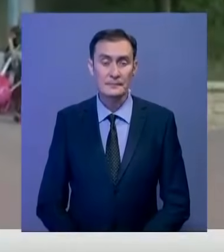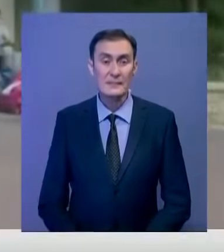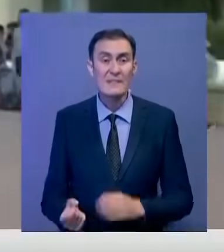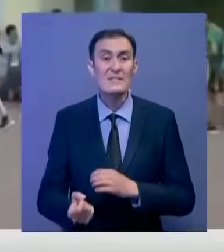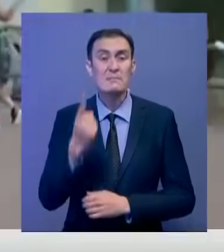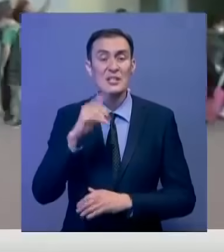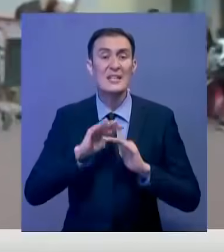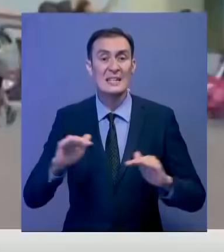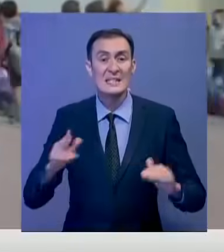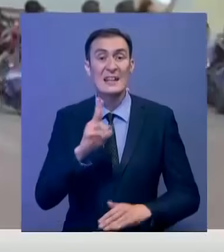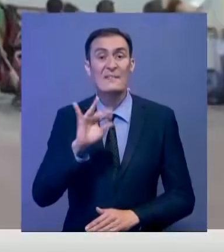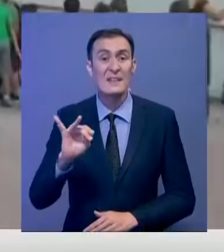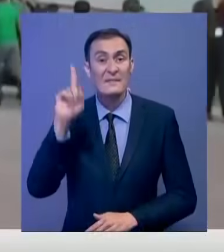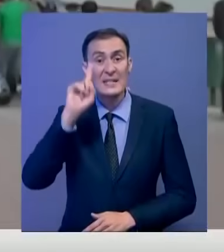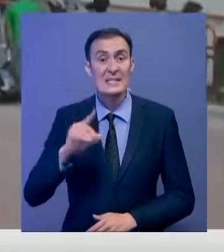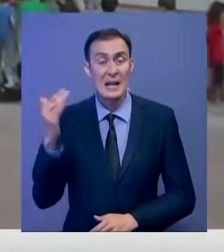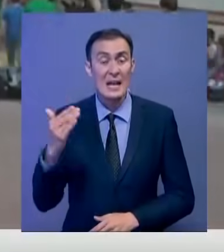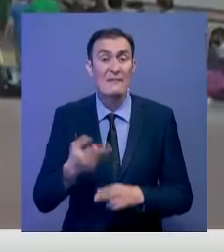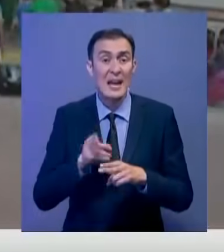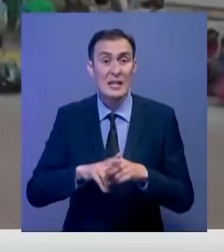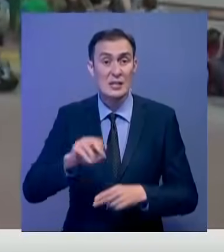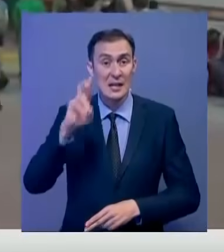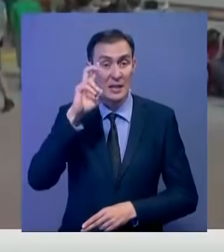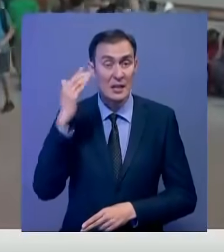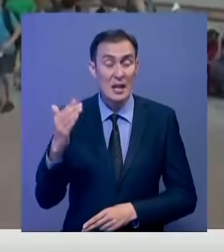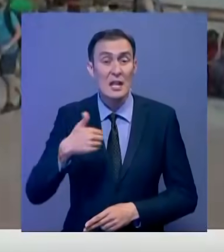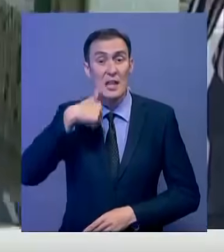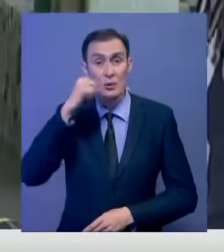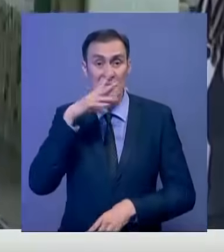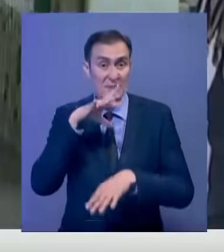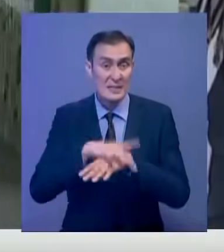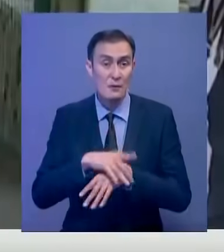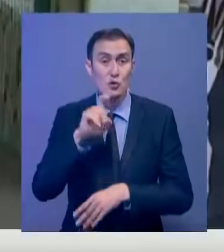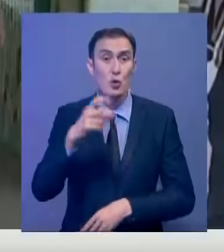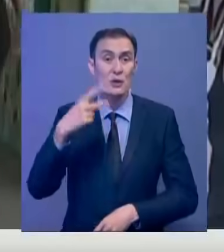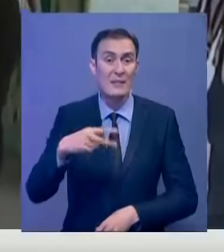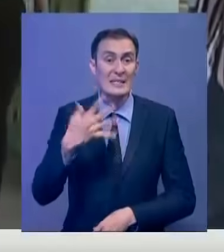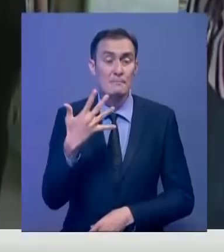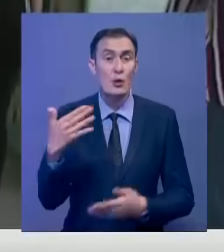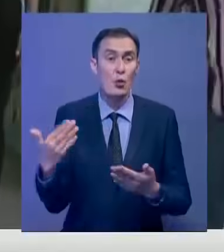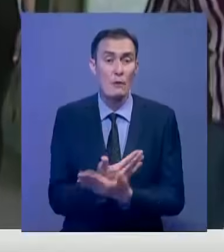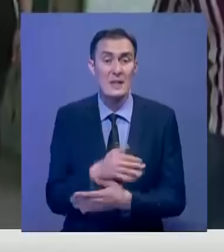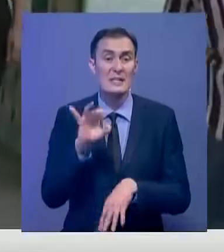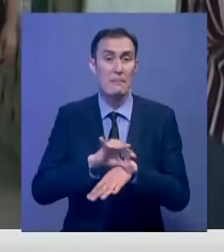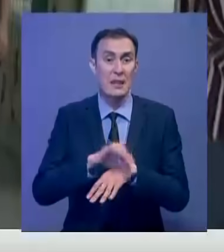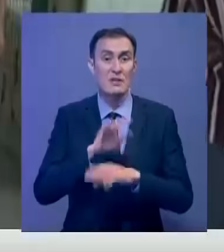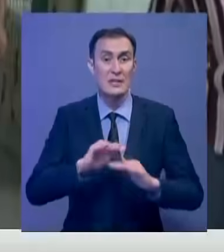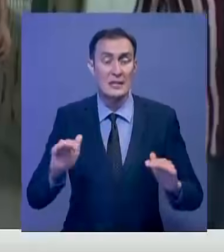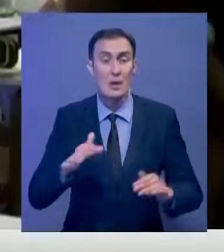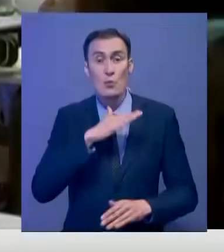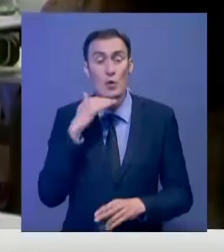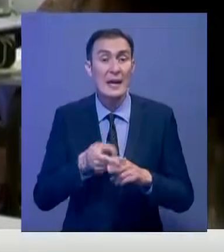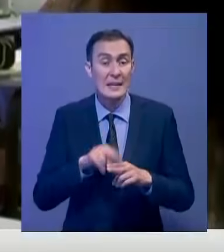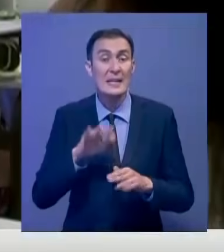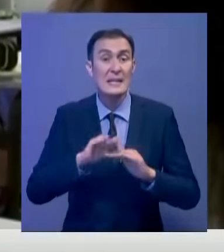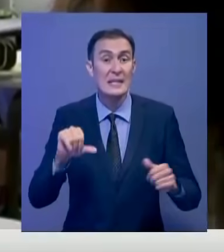Вспышка детского ковида в Израиле. В этой ближневосточной стране накануне зафиксировали 125 новых заболевших. Большинство из них